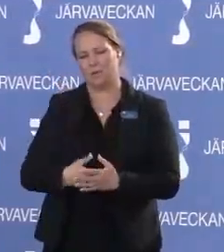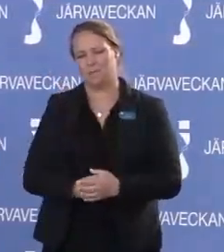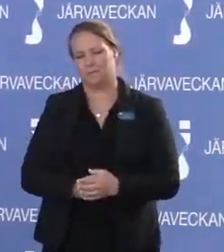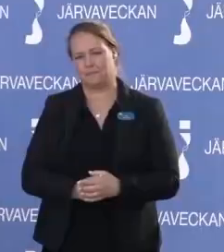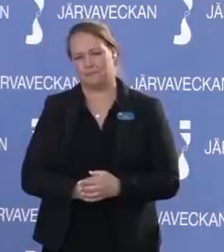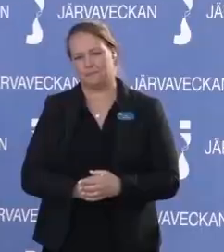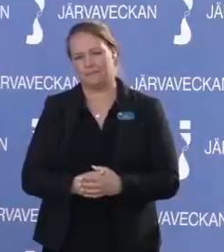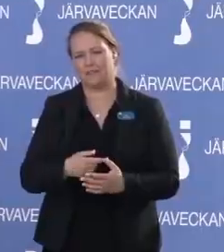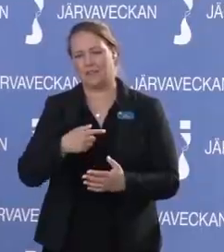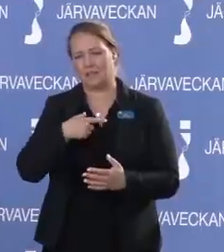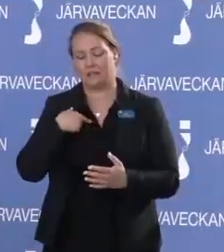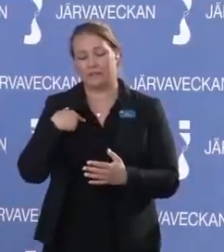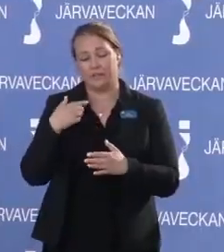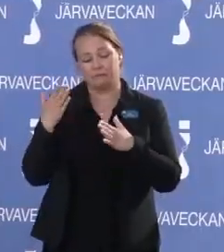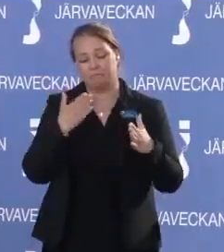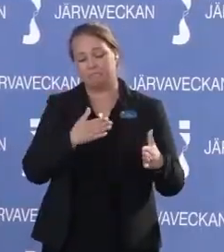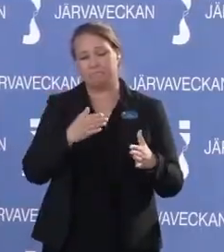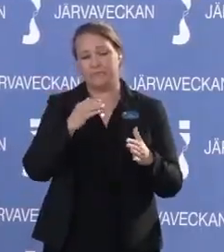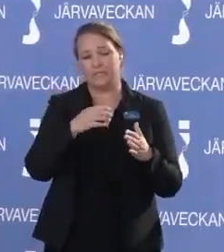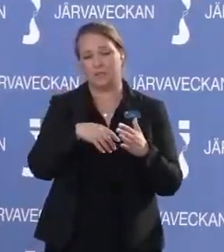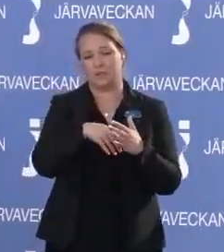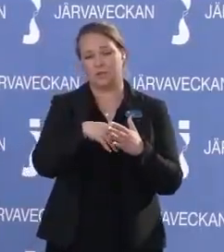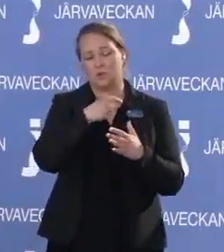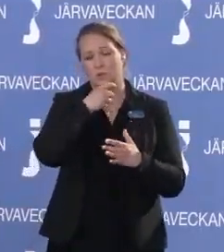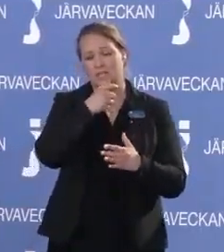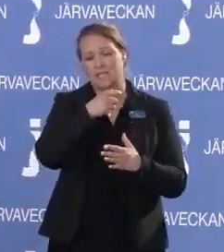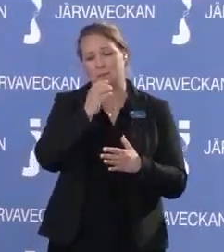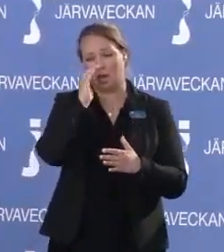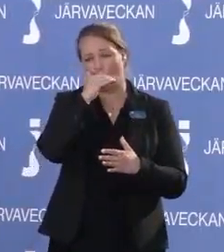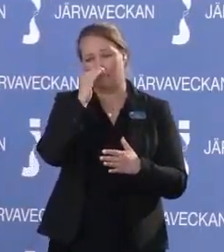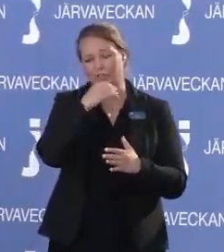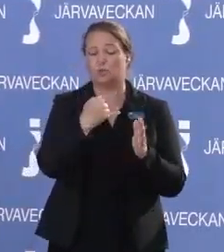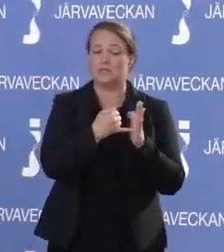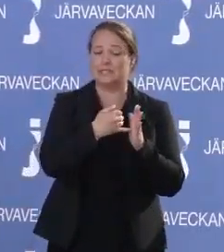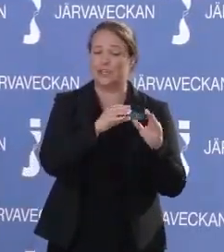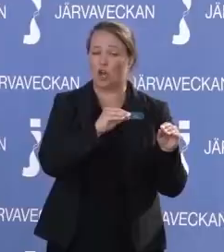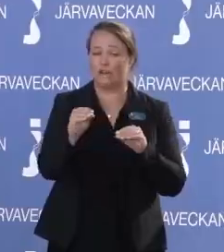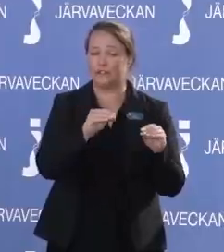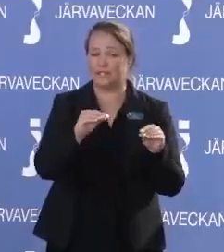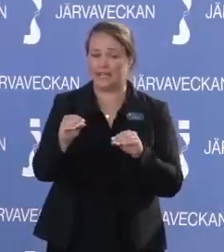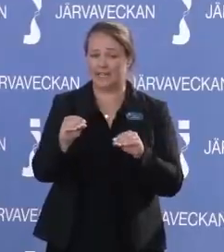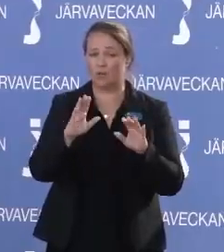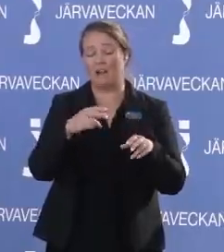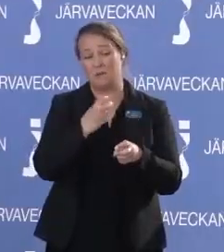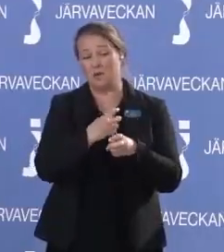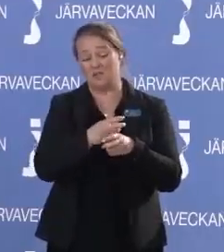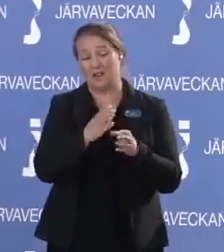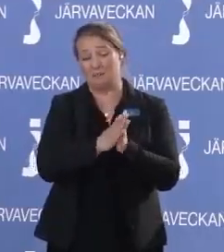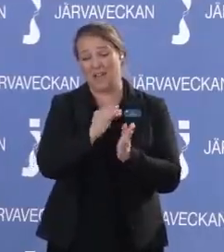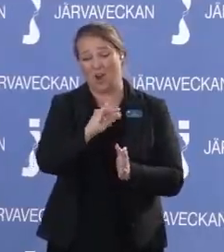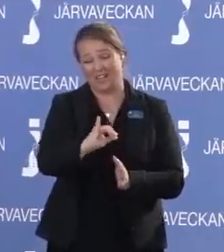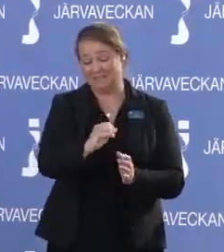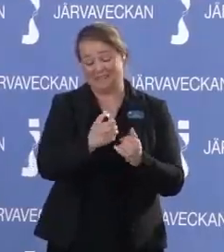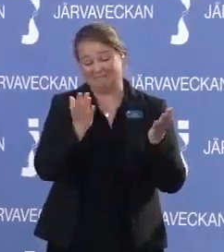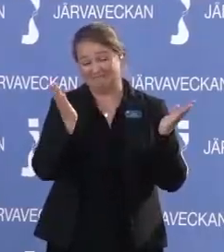med journalistik på arabiska och där ingår det ibland att man gör lite översättning och sådär. Och det har vi ju testat, men det har ju inte gått. Så AI är